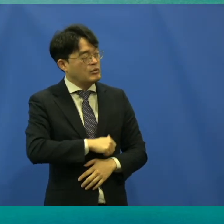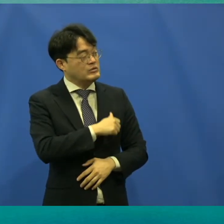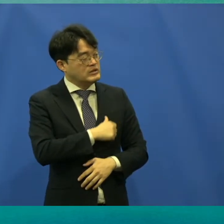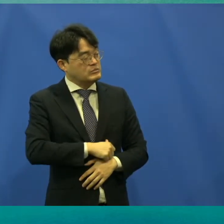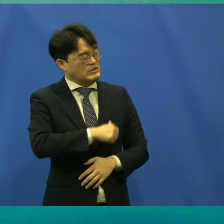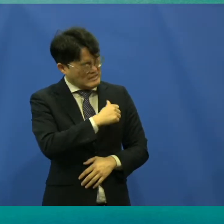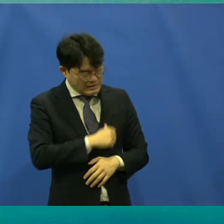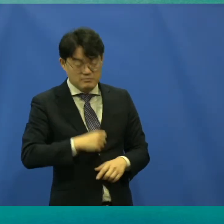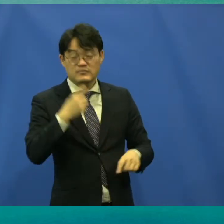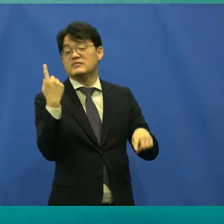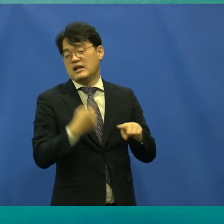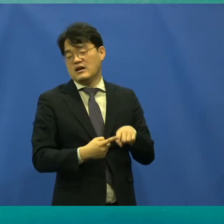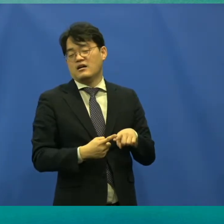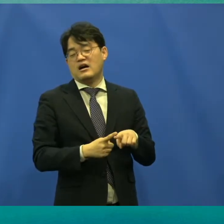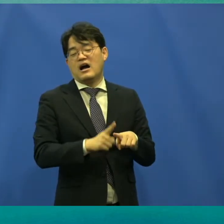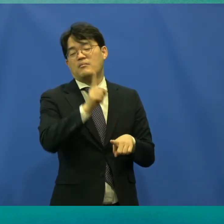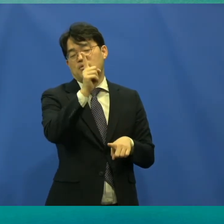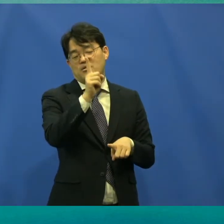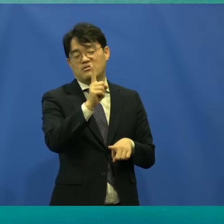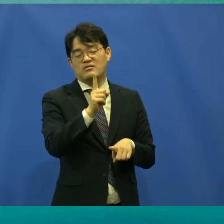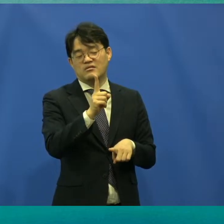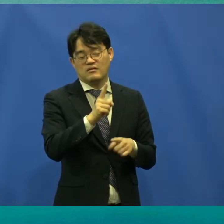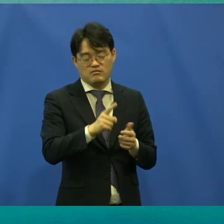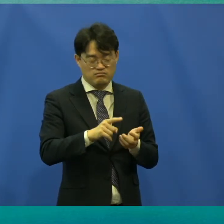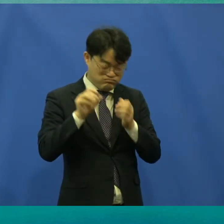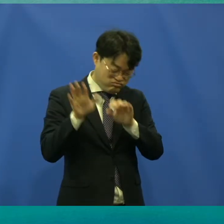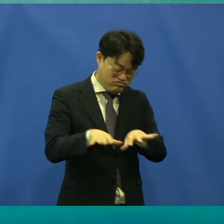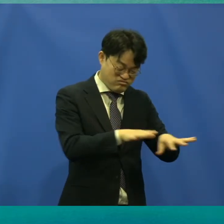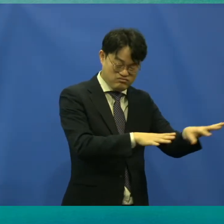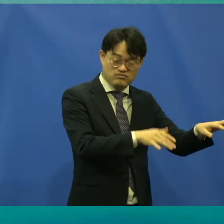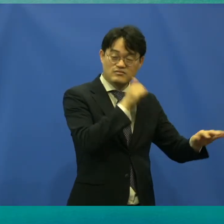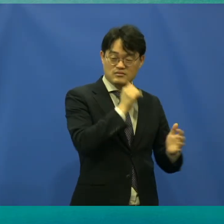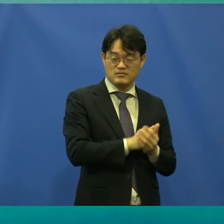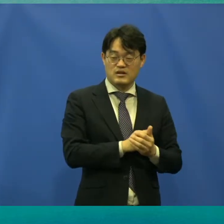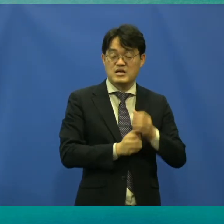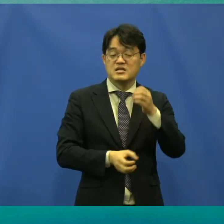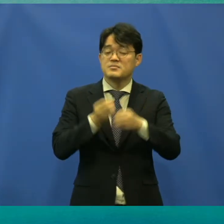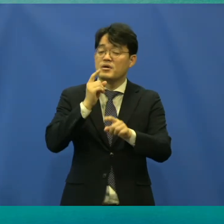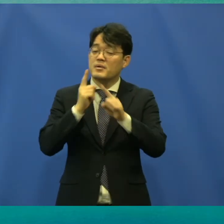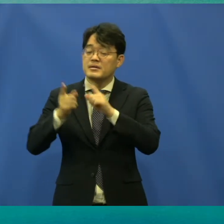더디하시고 인자하심이 풍부하시도다.